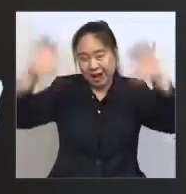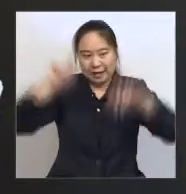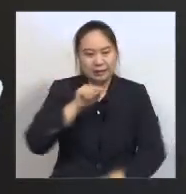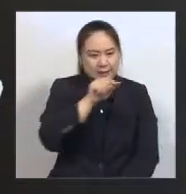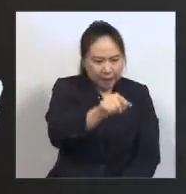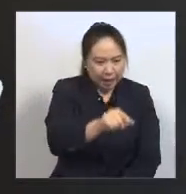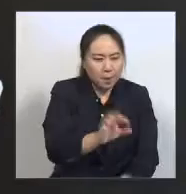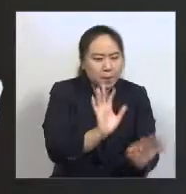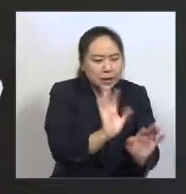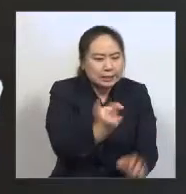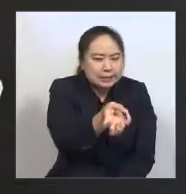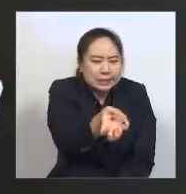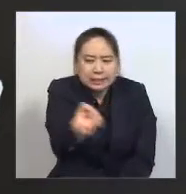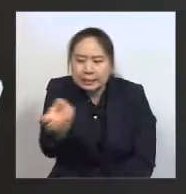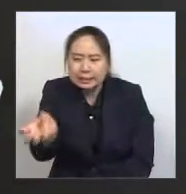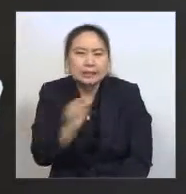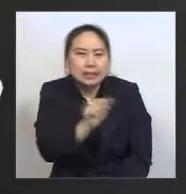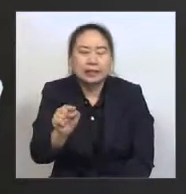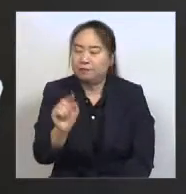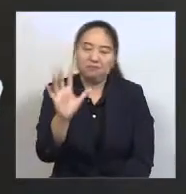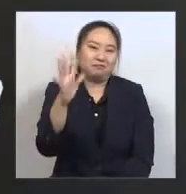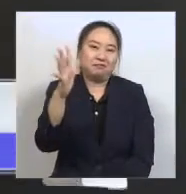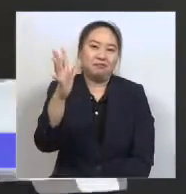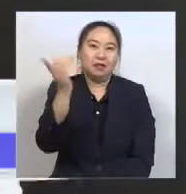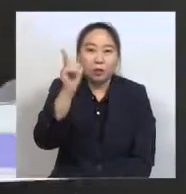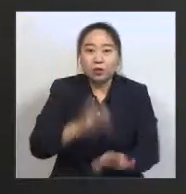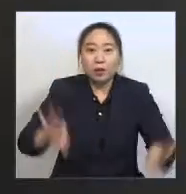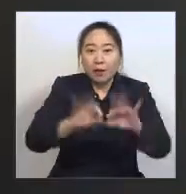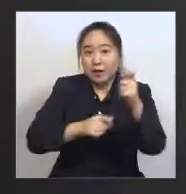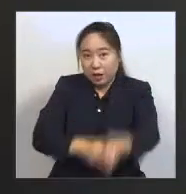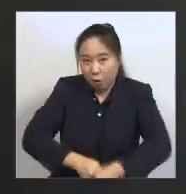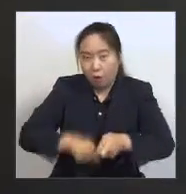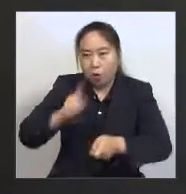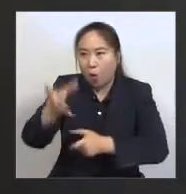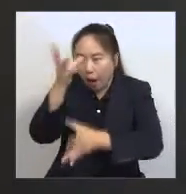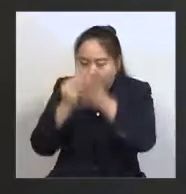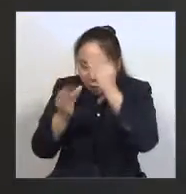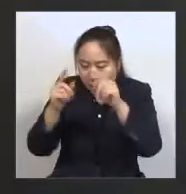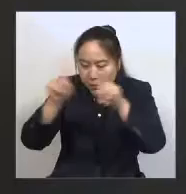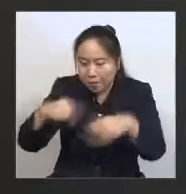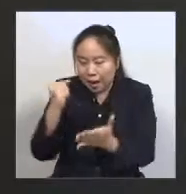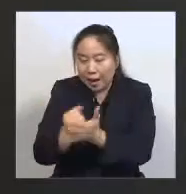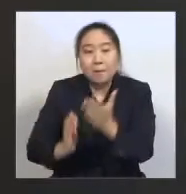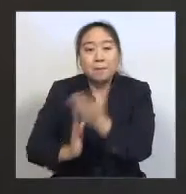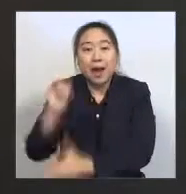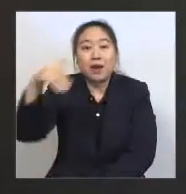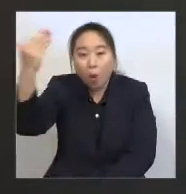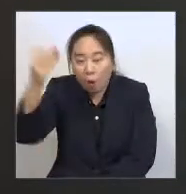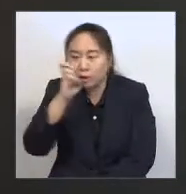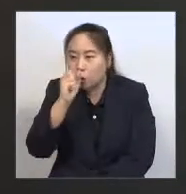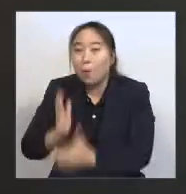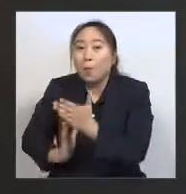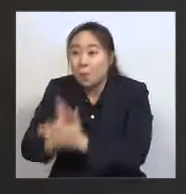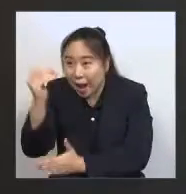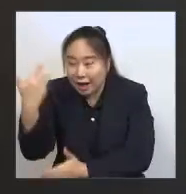ช้ค่ะที่บอกว่าให้เกษตรกรไปฝึกอบรมต้องมีใบผ่านการฝึกอบรมก่อนสอบผ่านก่อนถึงจะไปซื้อสารเคมีได้ไม่